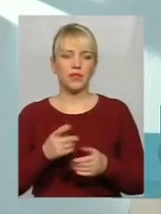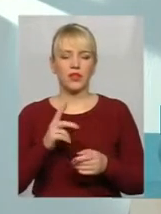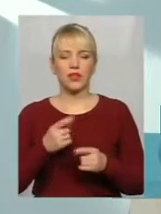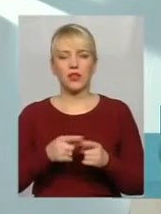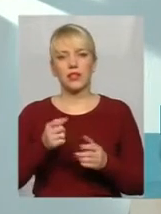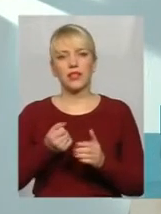Тобто